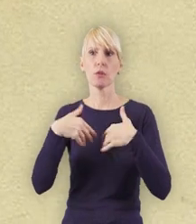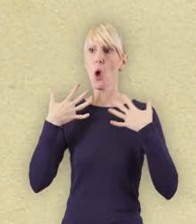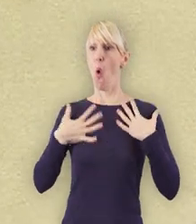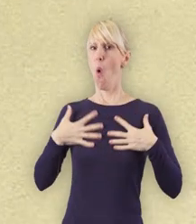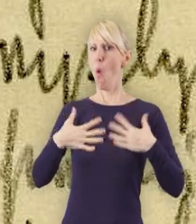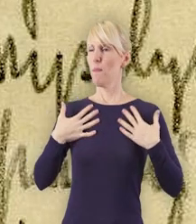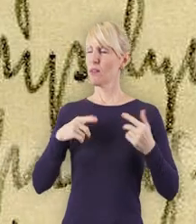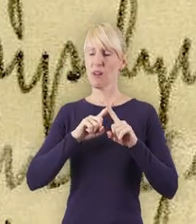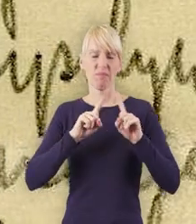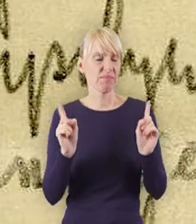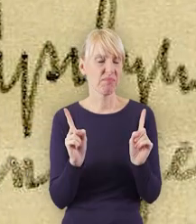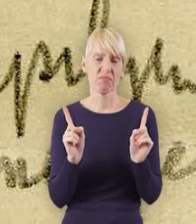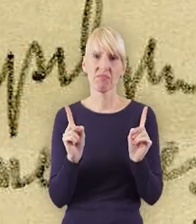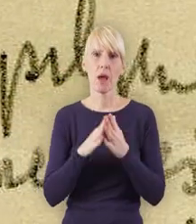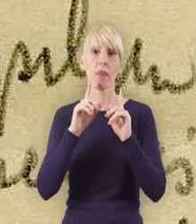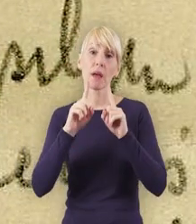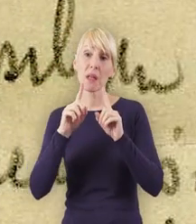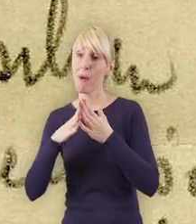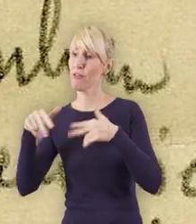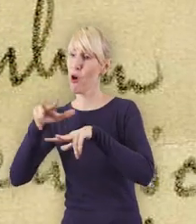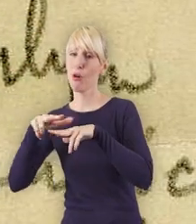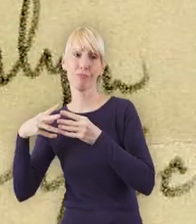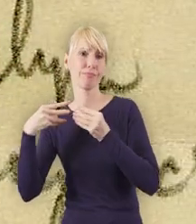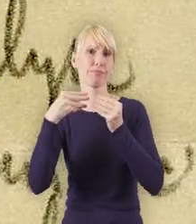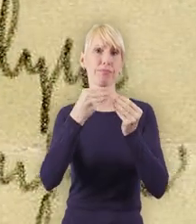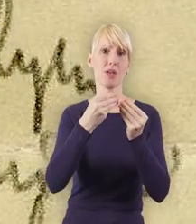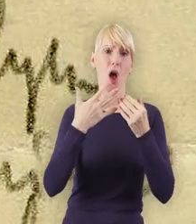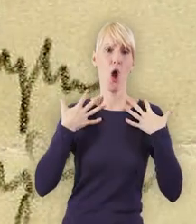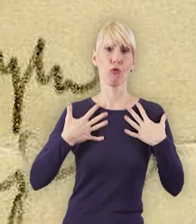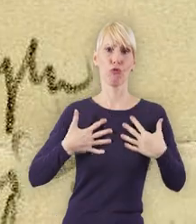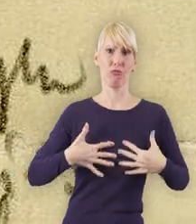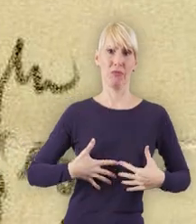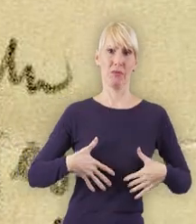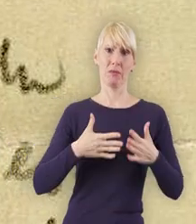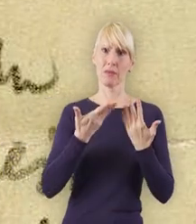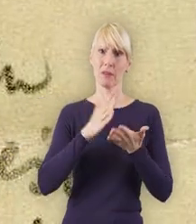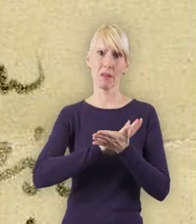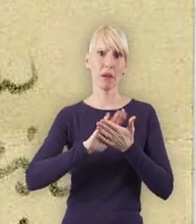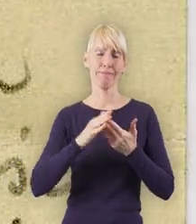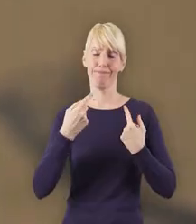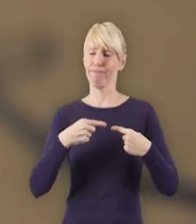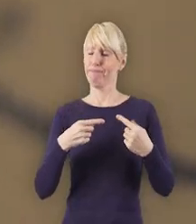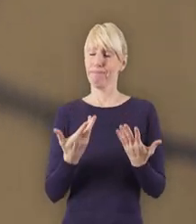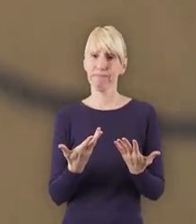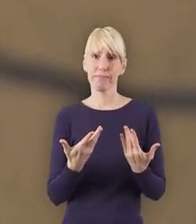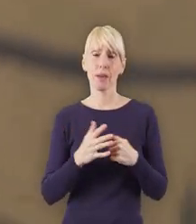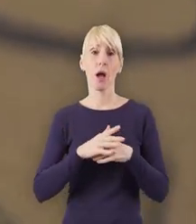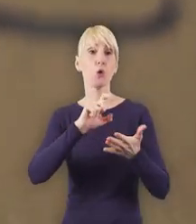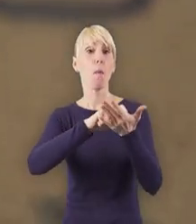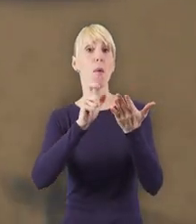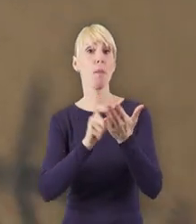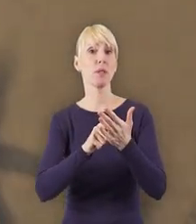łaźni. Nie wszystkim też rodziny były w stanie dostarczyć czystą odzież i bieliznę. W